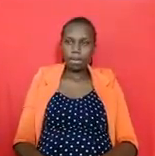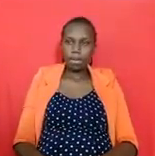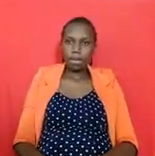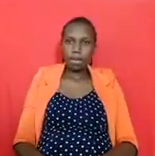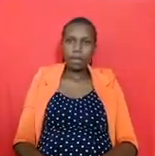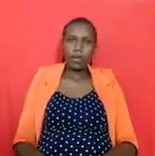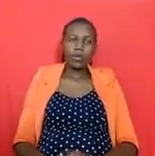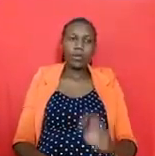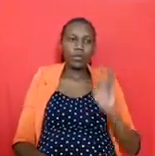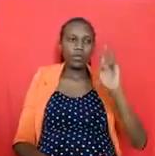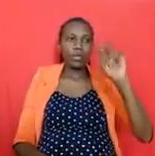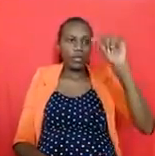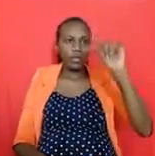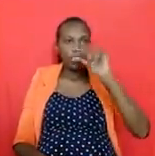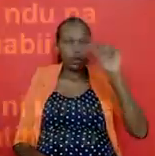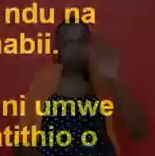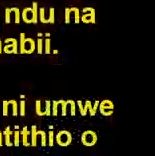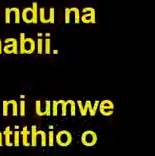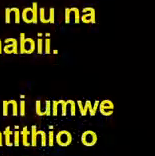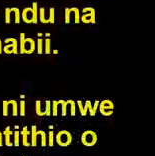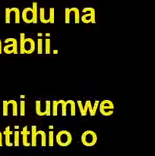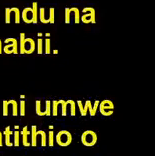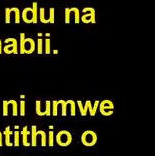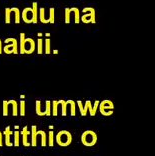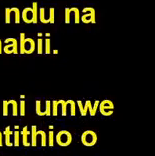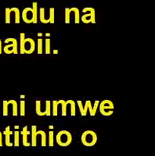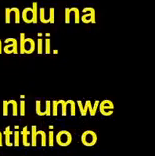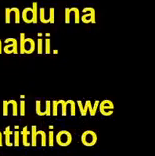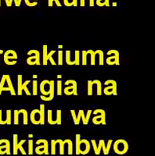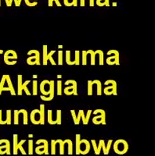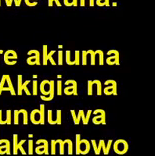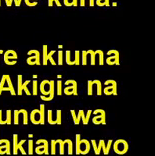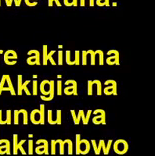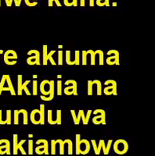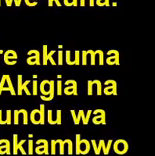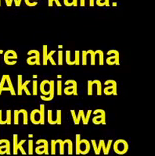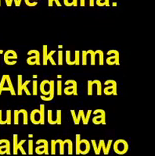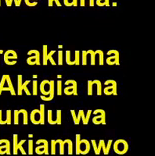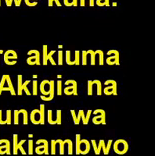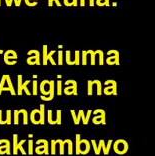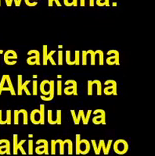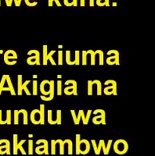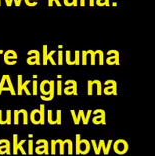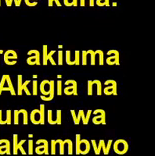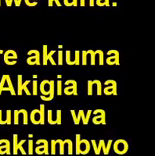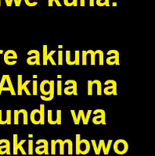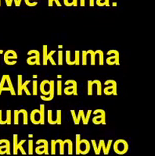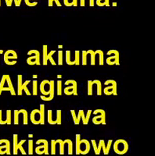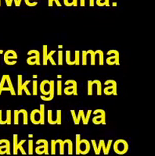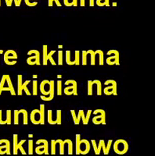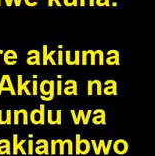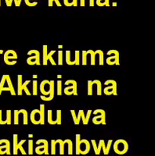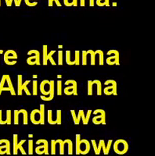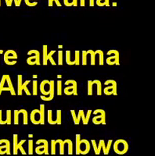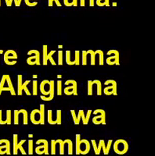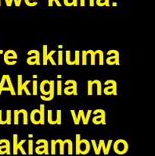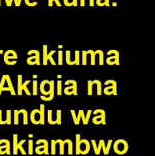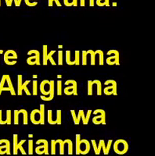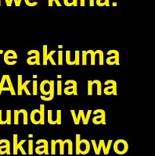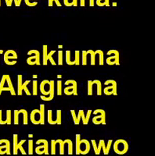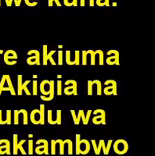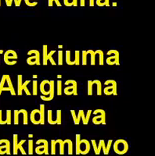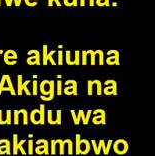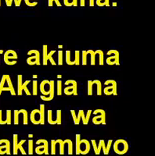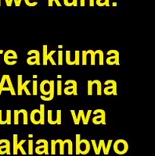mudharaba wa Kristo tunyitende na kanitha wa thiothe kuburo horo ria twitikitie thini wa witikio wa Nikea. Nijitikitie